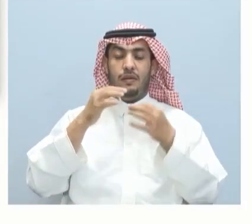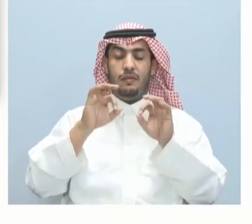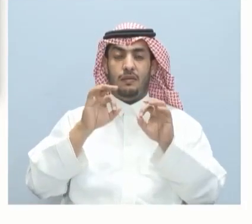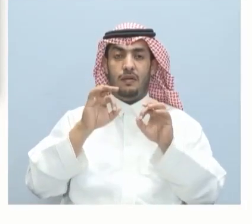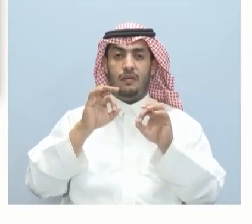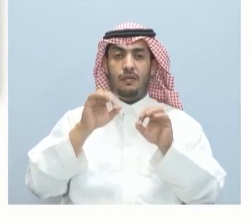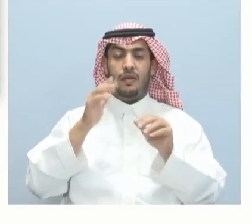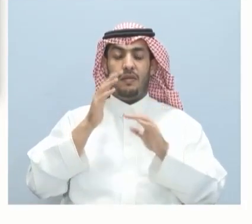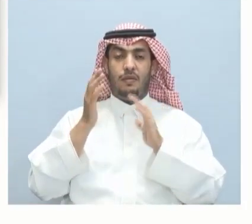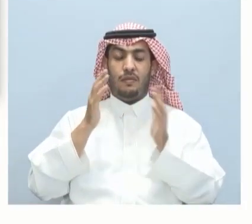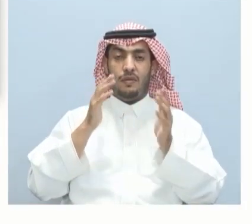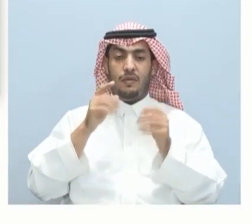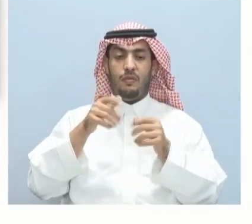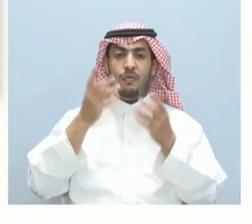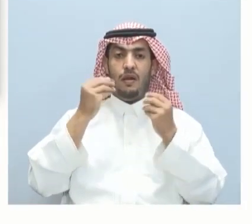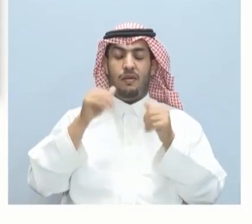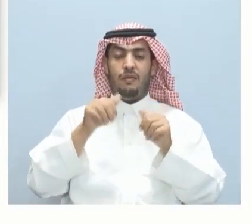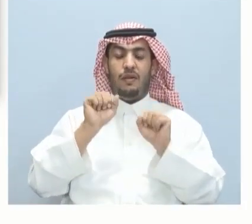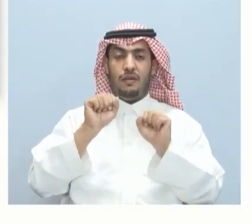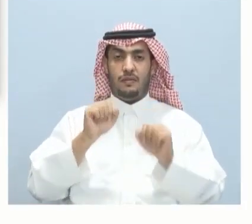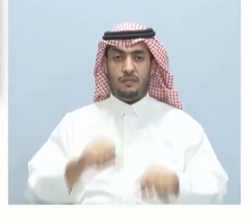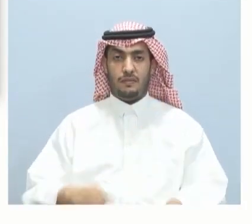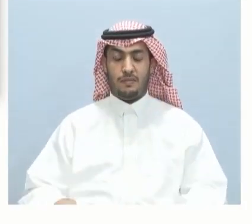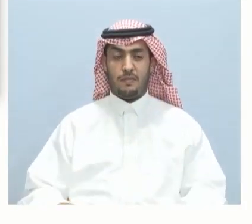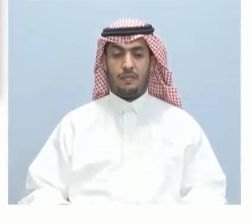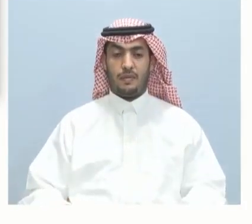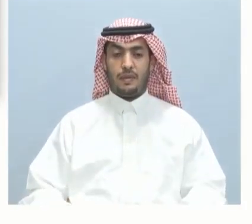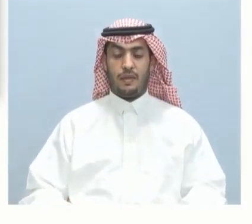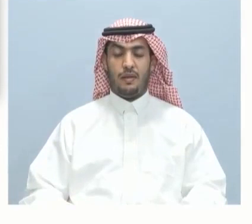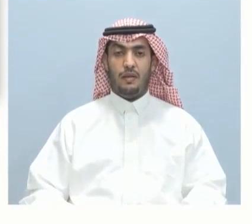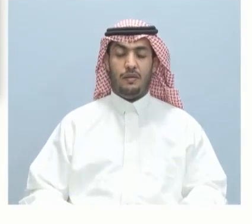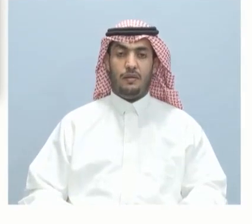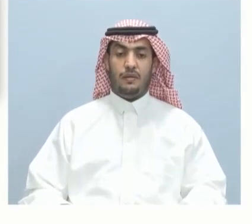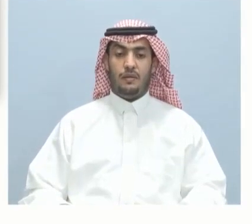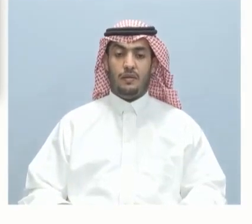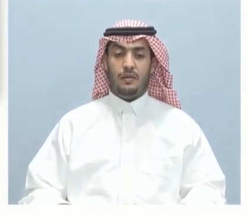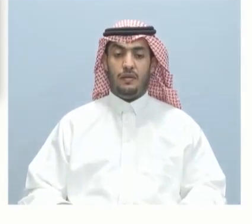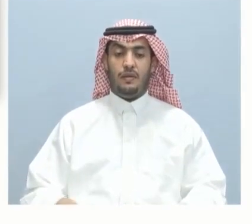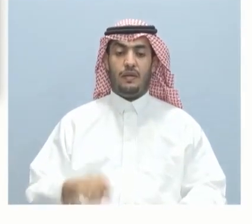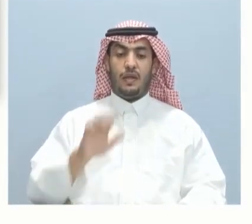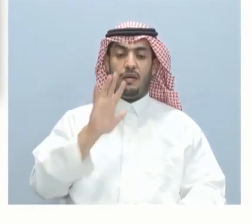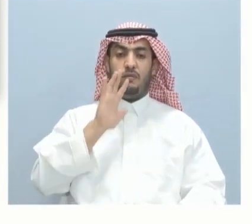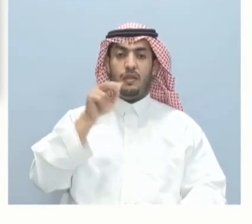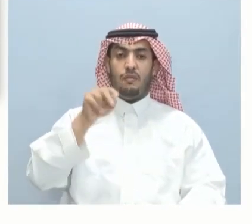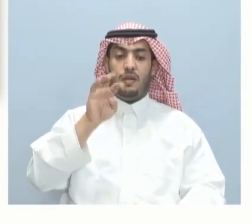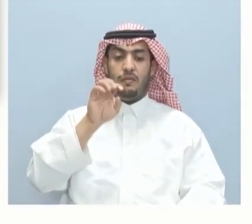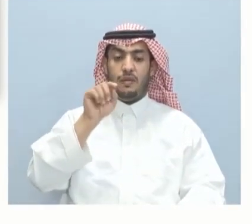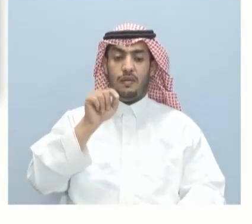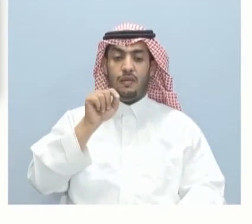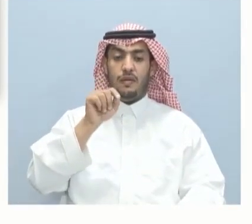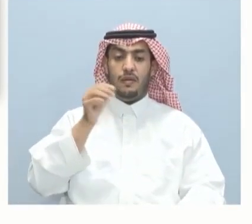كلها في طرف والمعلوم كله في طرف فمعناه انقل لي ال 548 للطرف